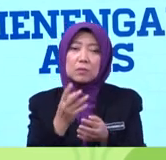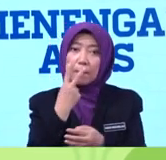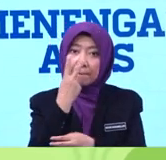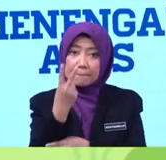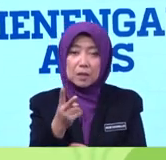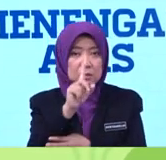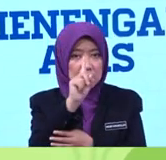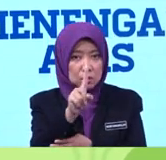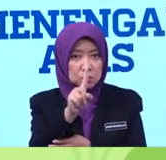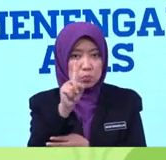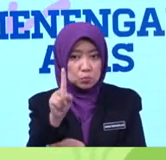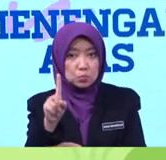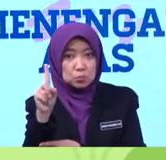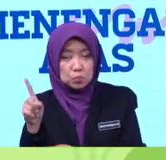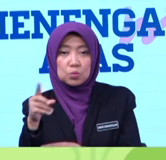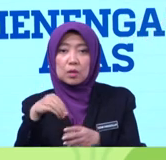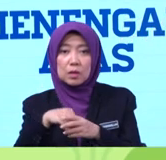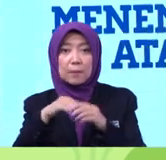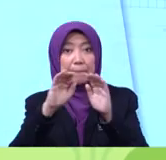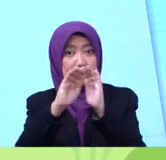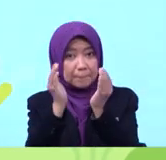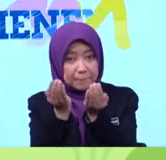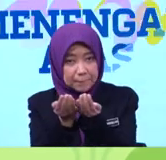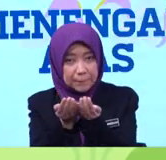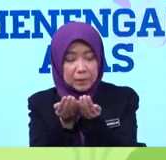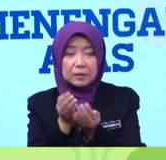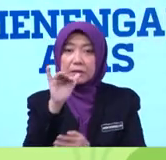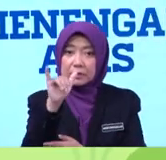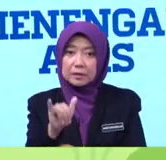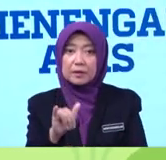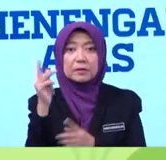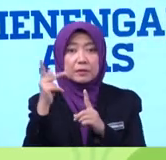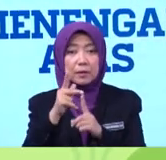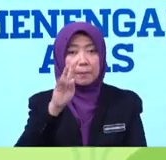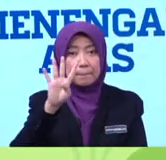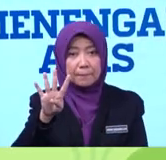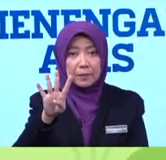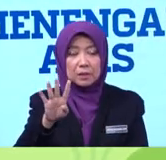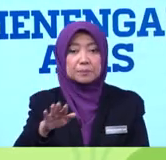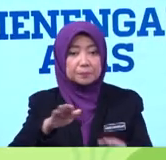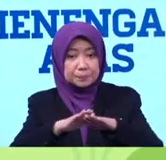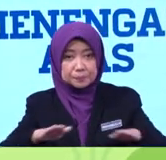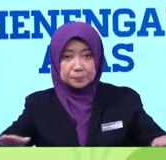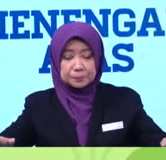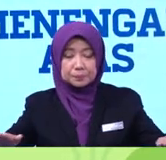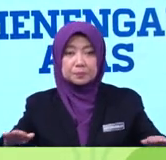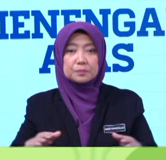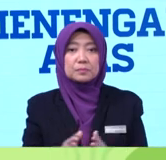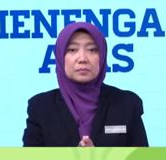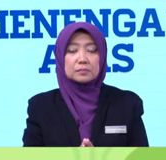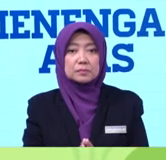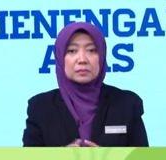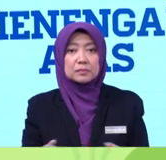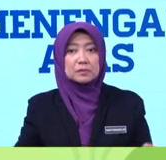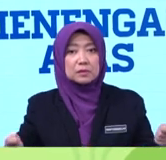lumpuh campuran tadi itu dalam bentuk bulat dan yang keempat alas dasar Dulang dengan